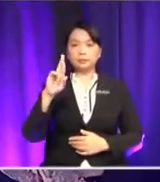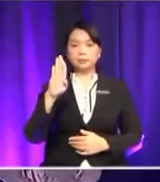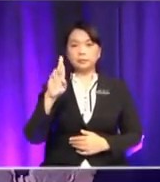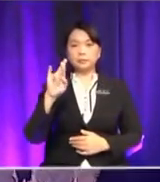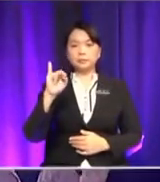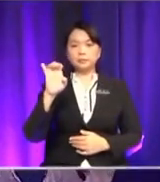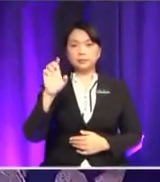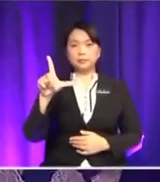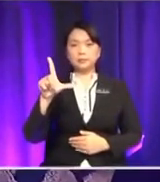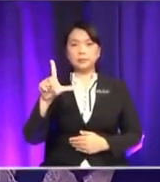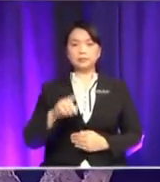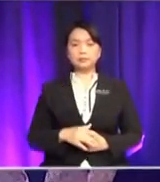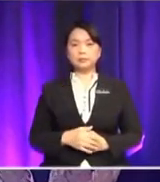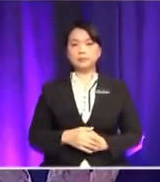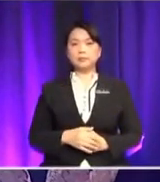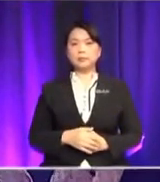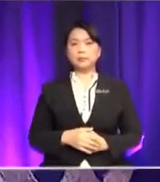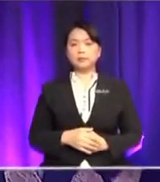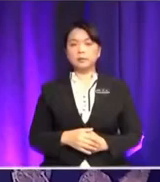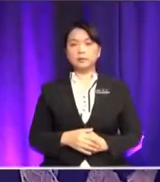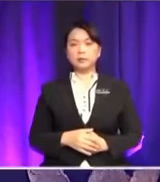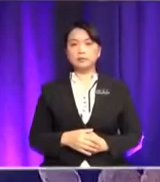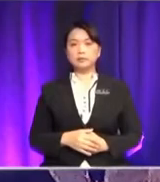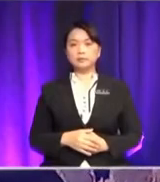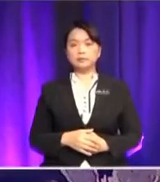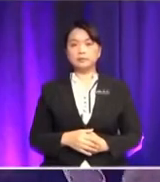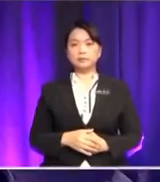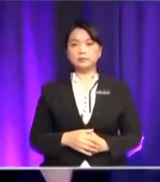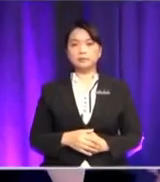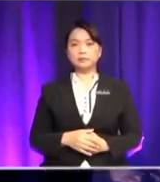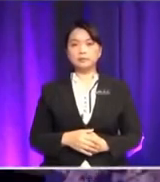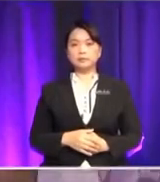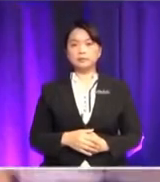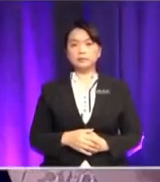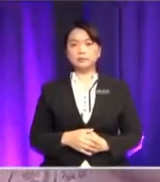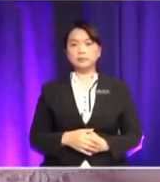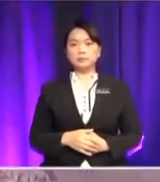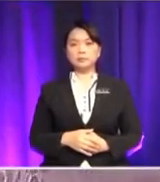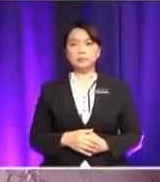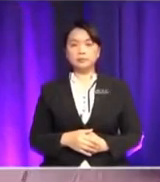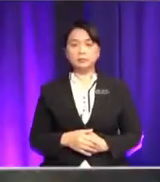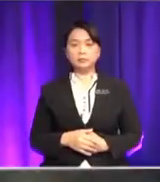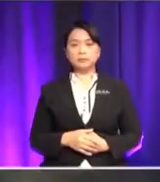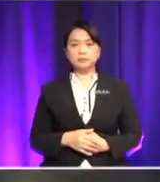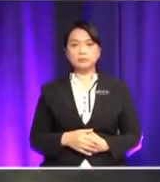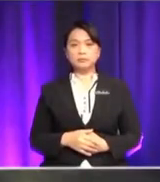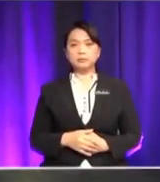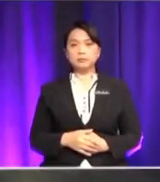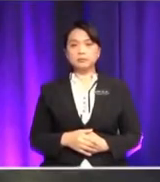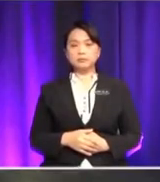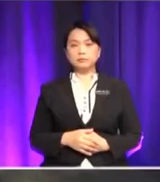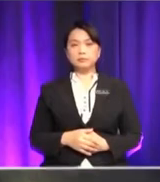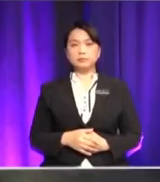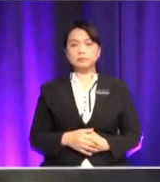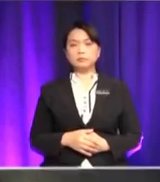suku Beratan boleh juga dijadikan sebagai owning untuk tingkat Oke yee kemudian kita tengok